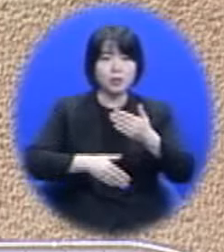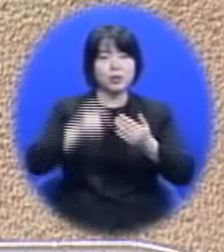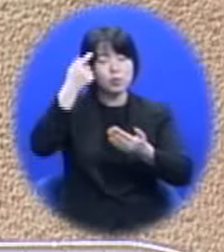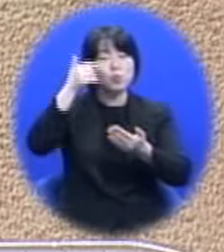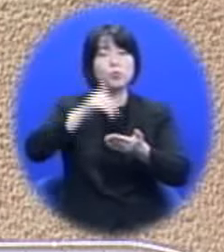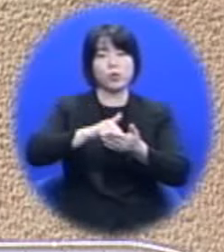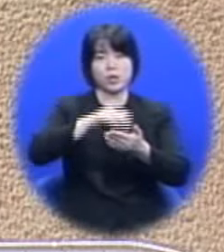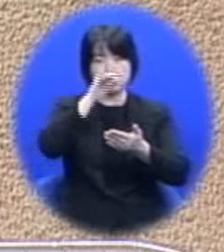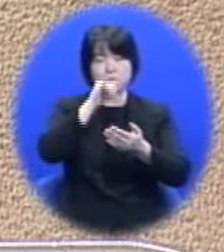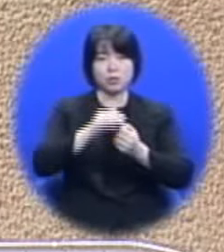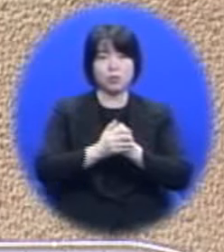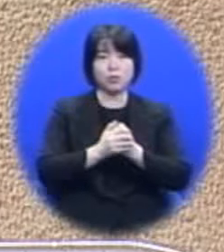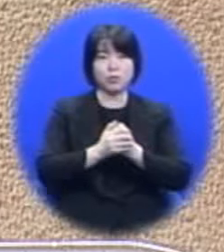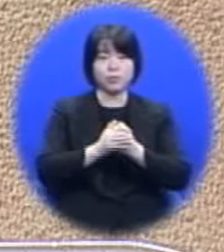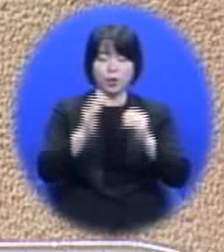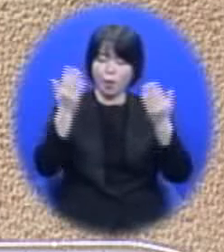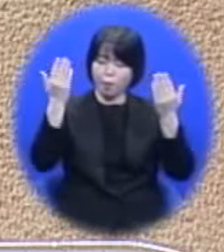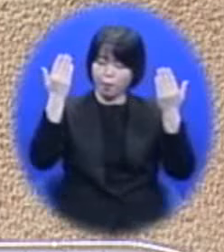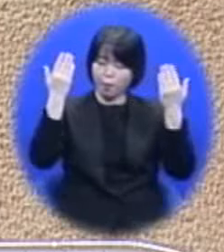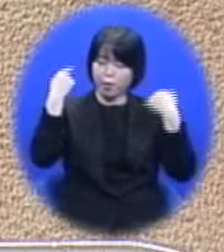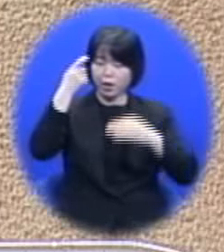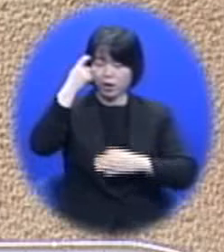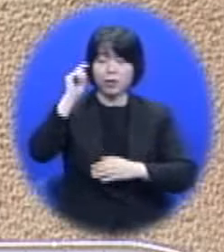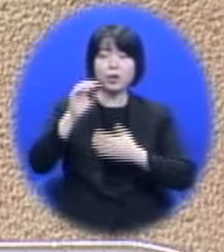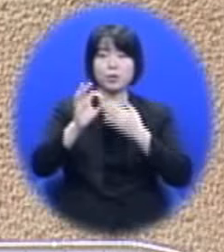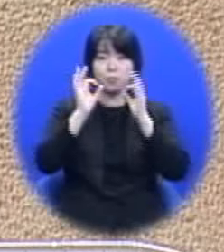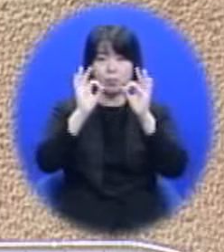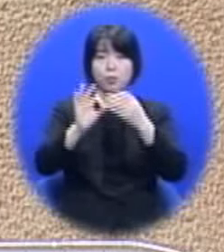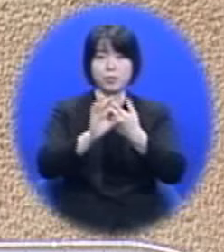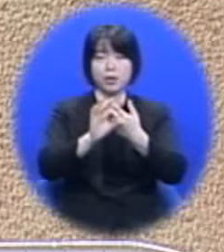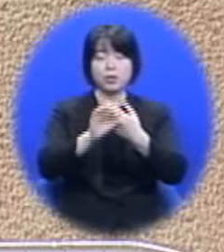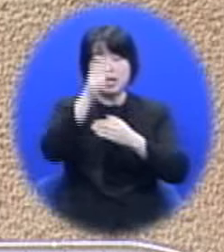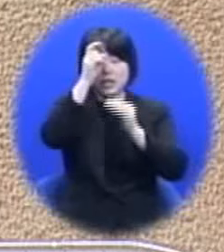되잖아요. 지나고 보면 결국 기도가 없었기 때문에